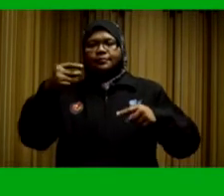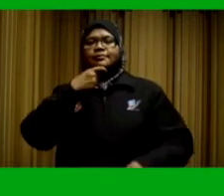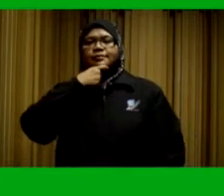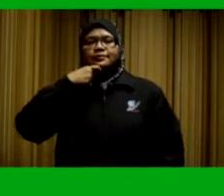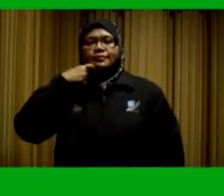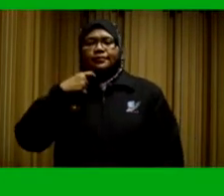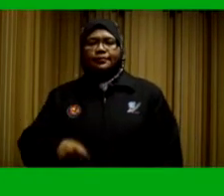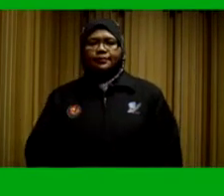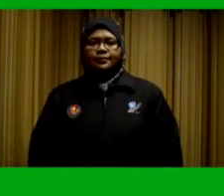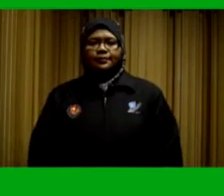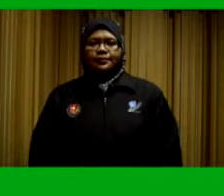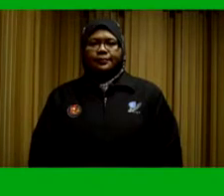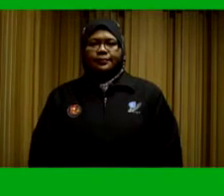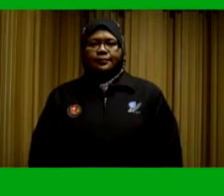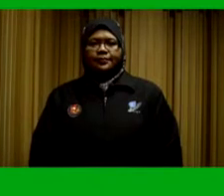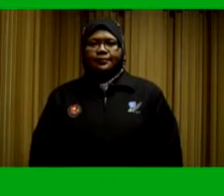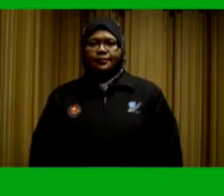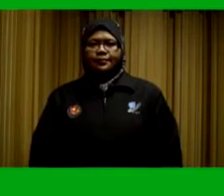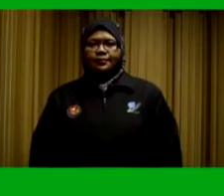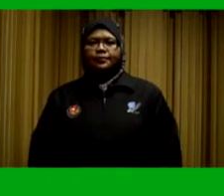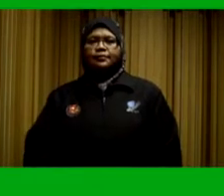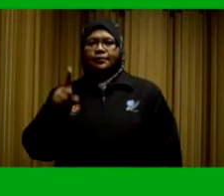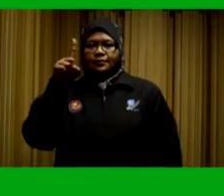20 tangkai cili kering,